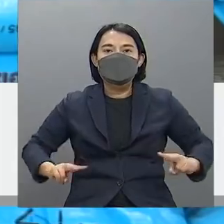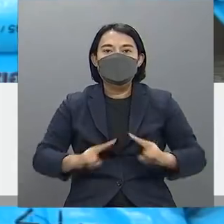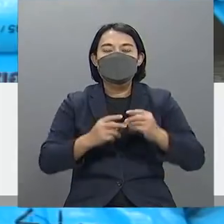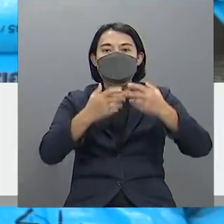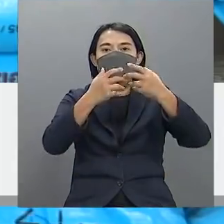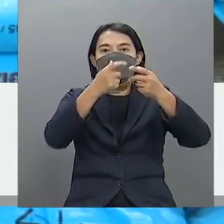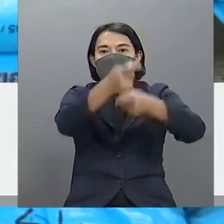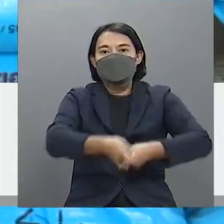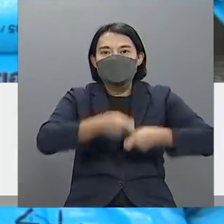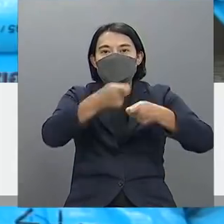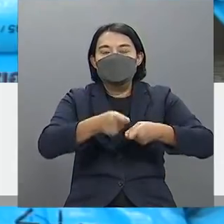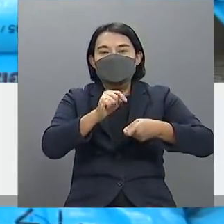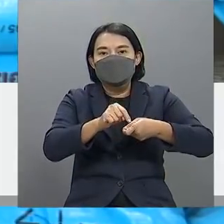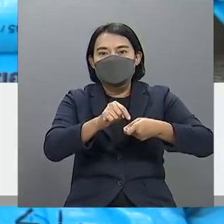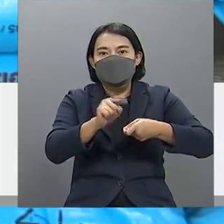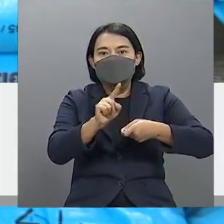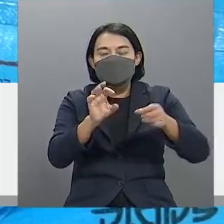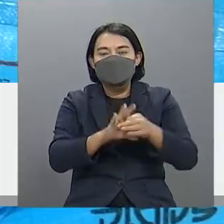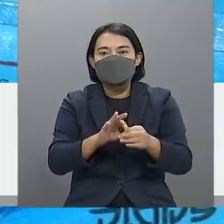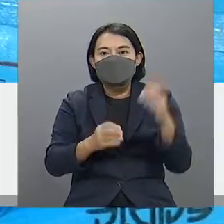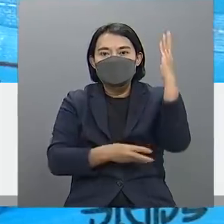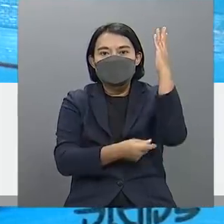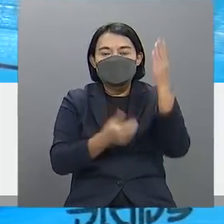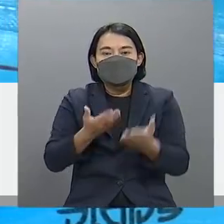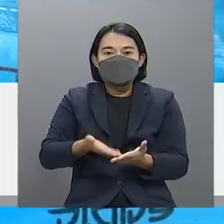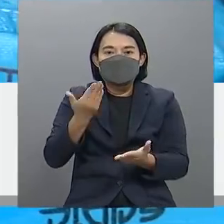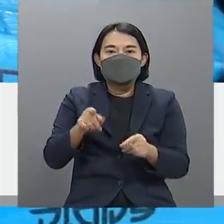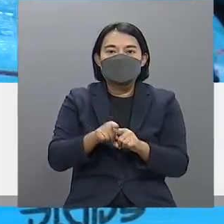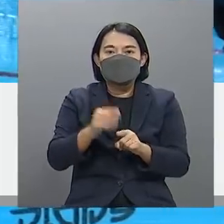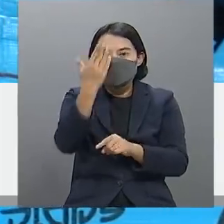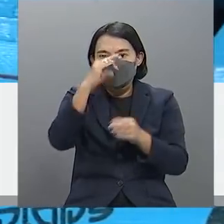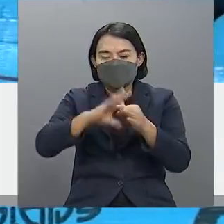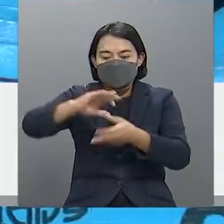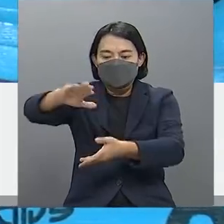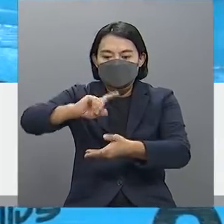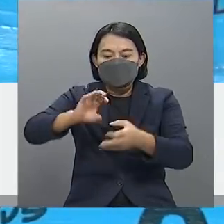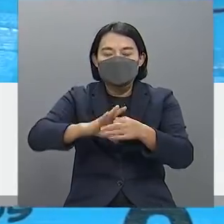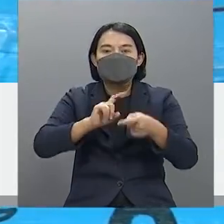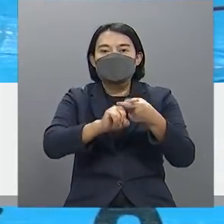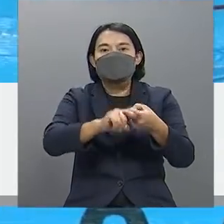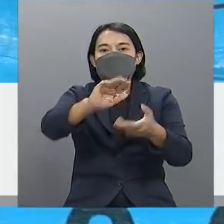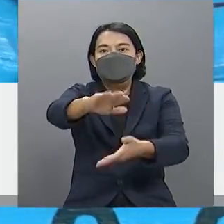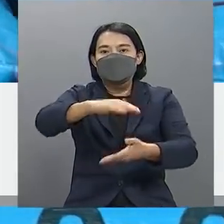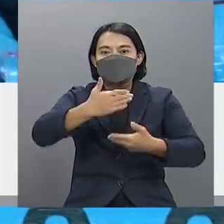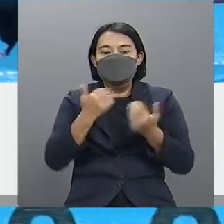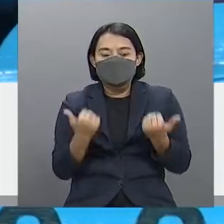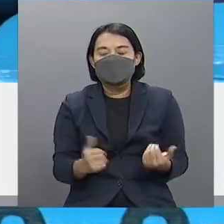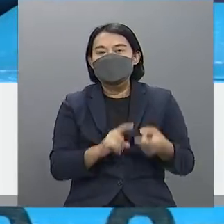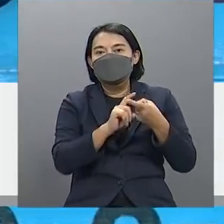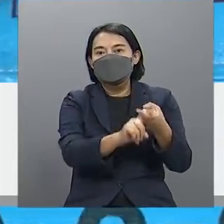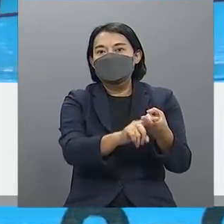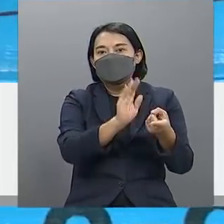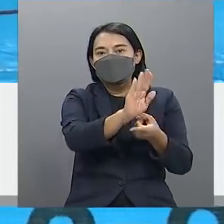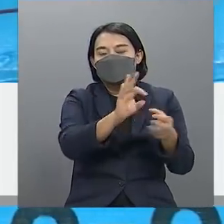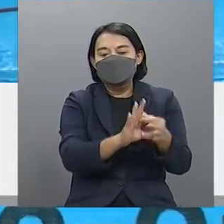ราคาปุ๋ยที่แพงมากขึ้นเพราะว่าส่วนใหญ่นำเข้ามาจากรัสเซียตอนนี้รัสเซียเนี่ยปุ๋ยได้มาจะราคา